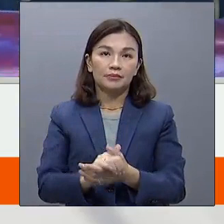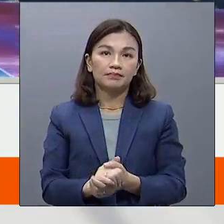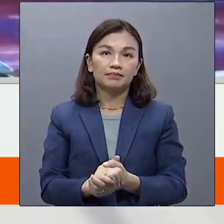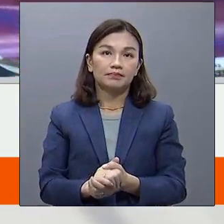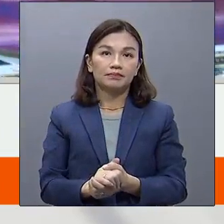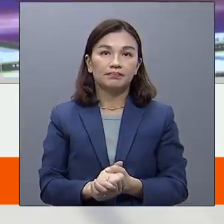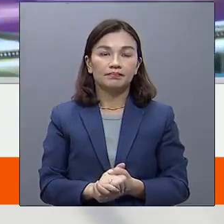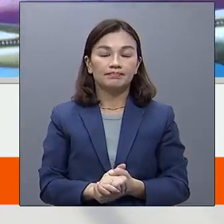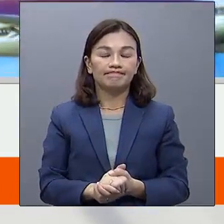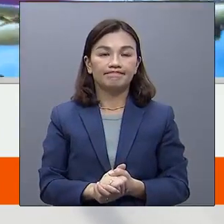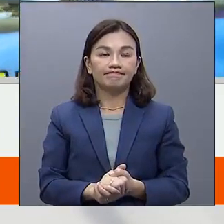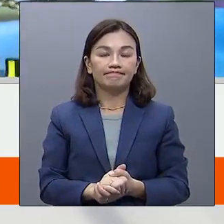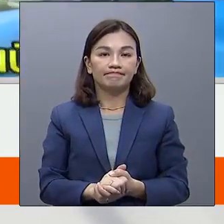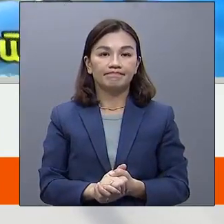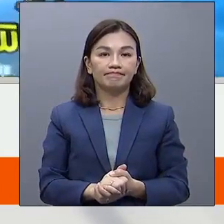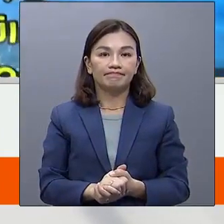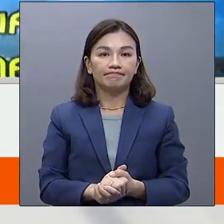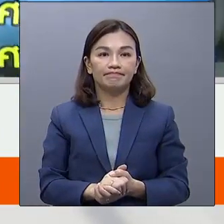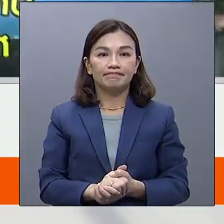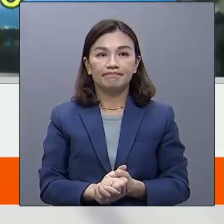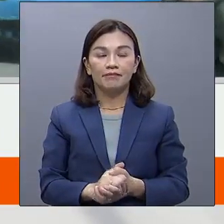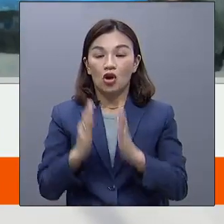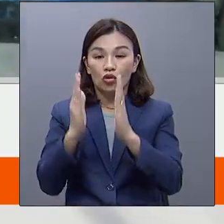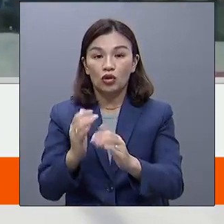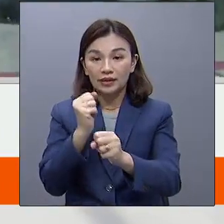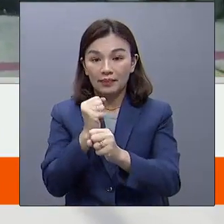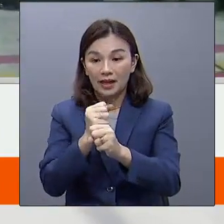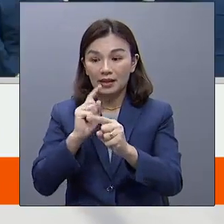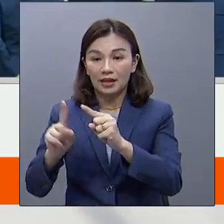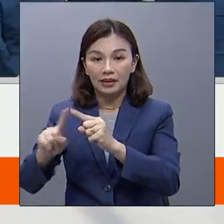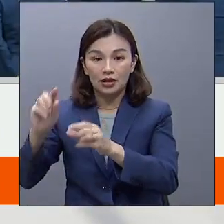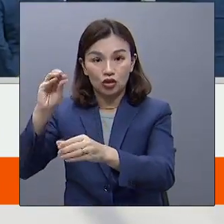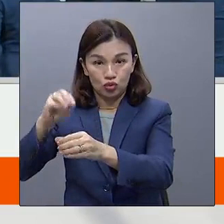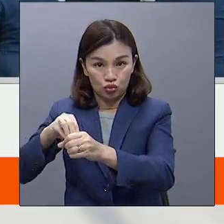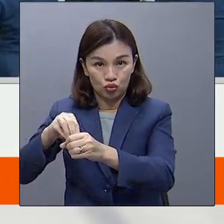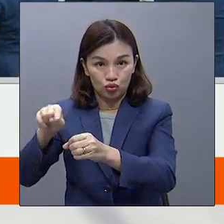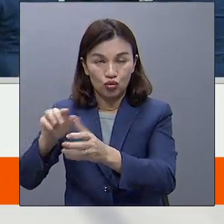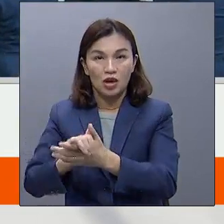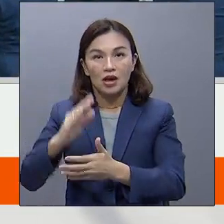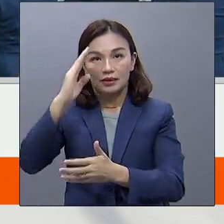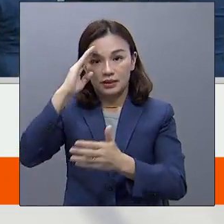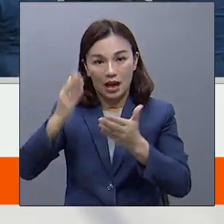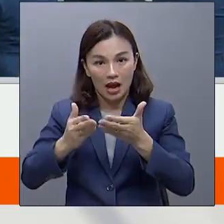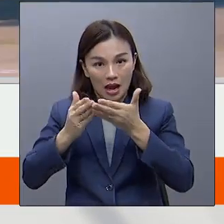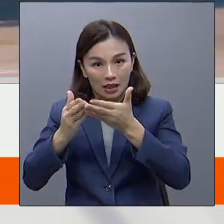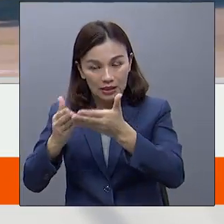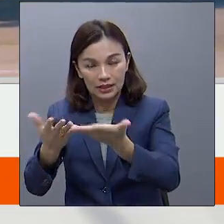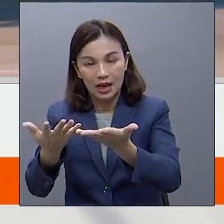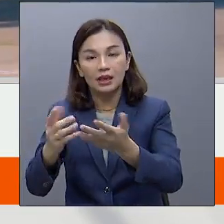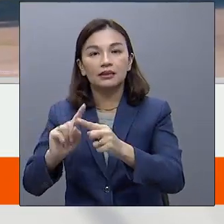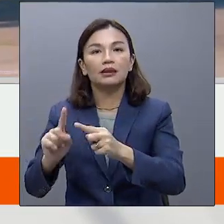เรียบร้อยดีครับผมก็เจ้าหน้าที่ไอ้คนคนของเราที่ที่ฐานทัพเรือนะฮะที่เก็บได้แล้วก็พามา